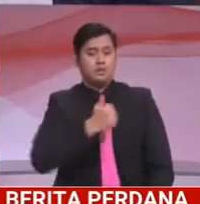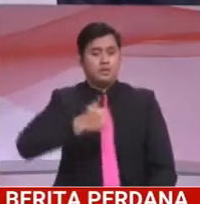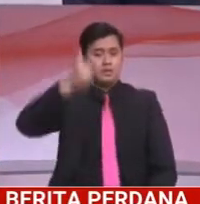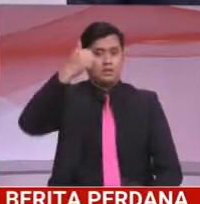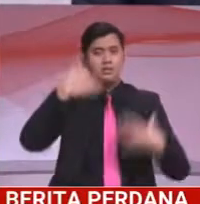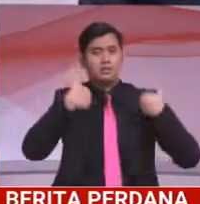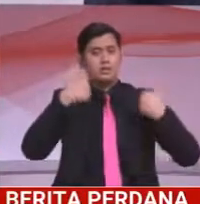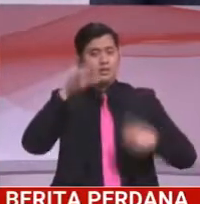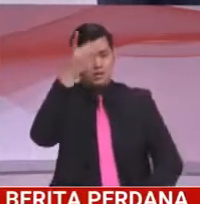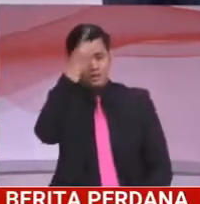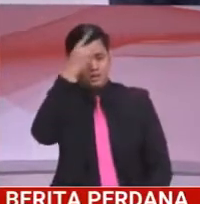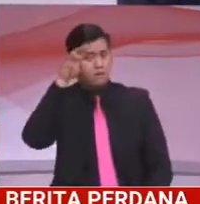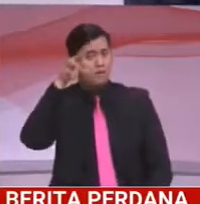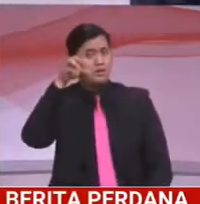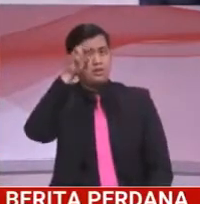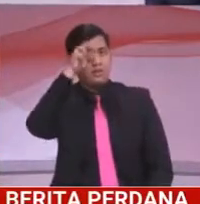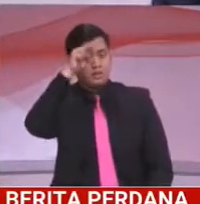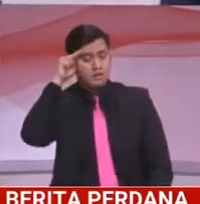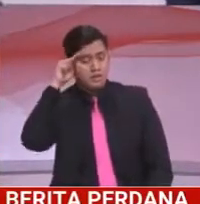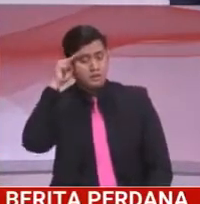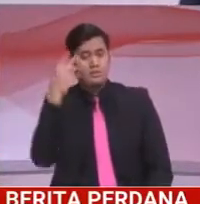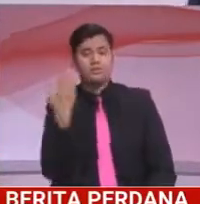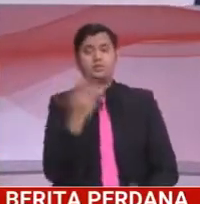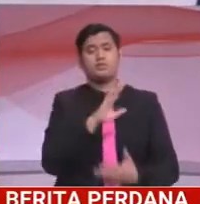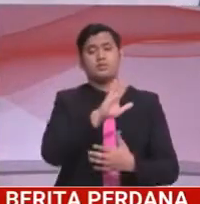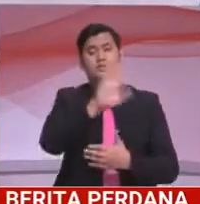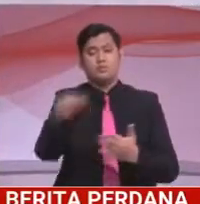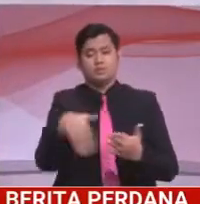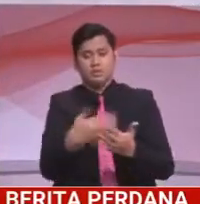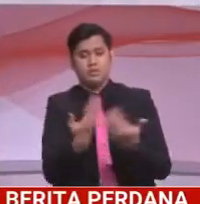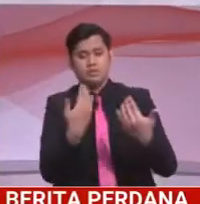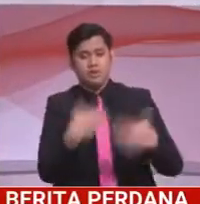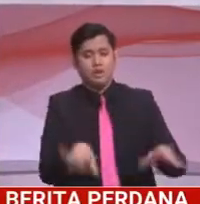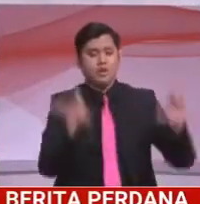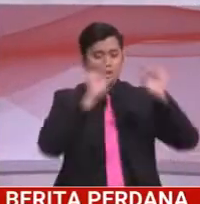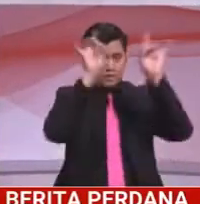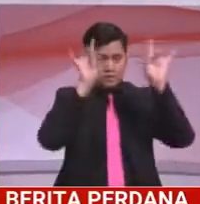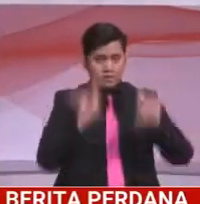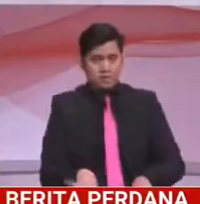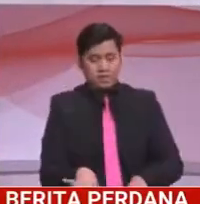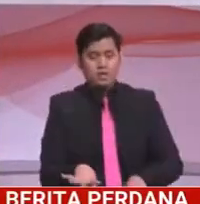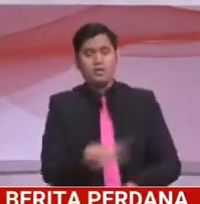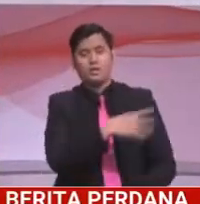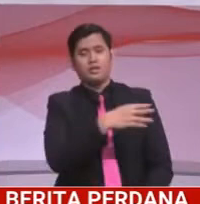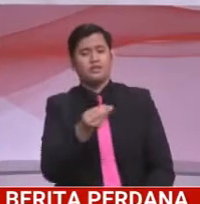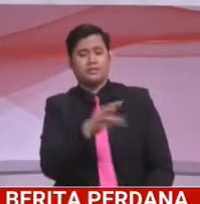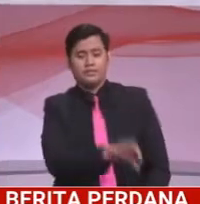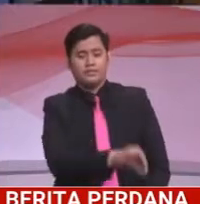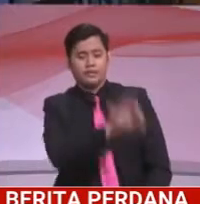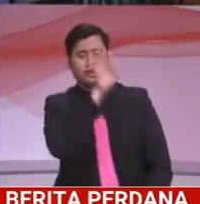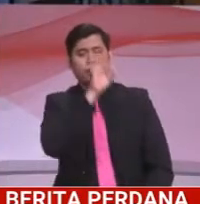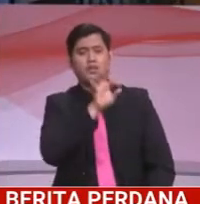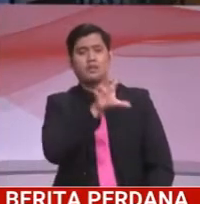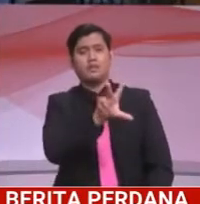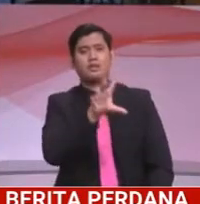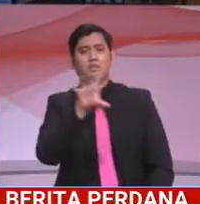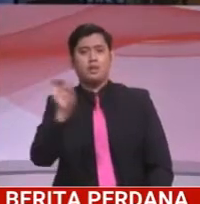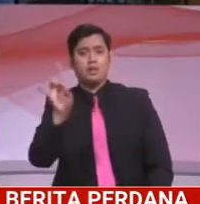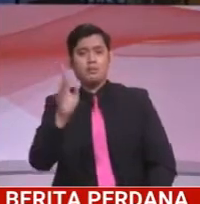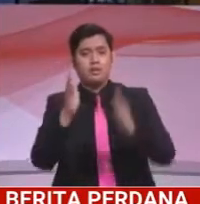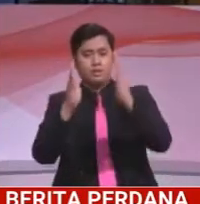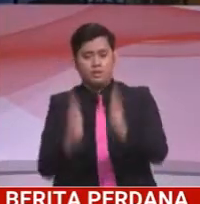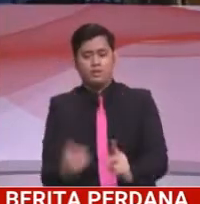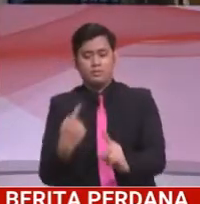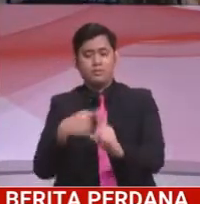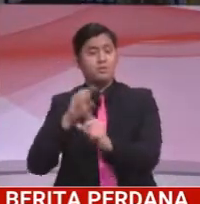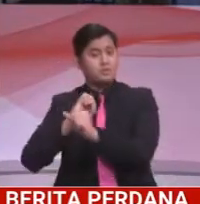293 individu telah disaring bagi kelas teupenjara Sandakan pihaknya telah memesan sebanyak 38 lagi cash